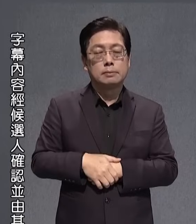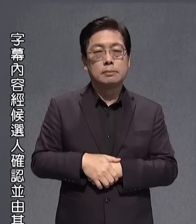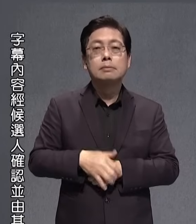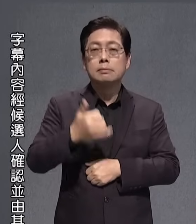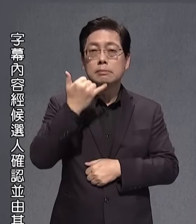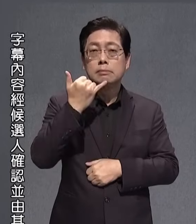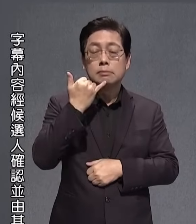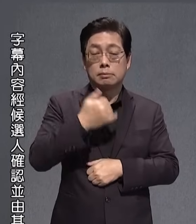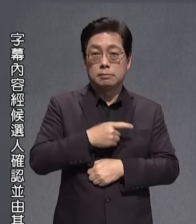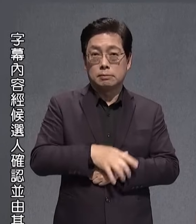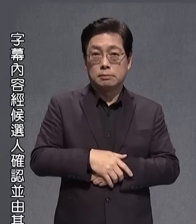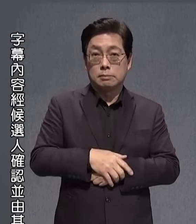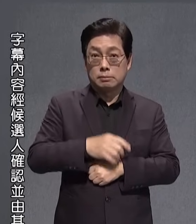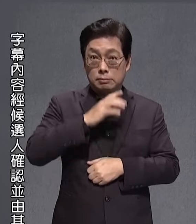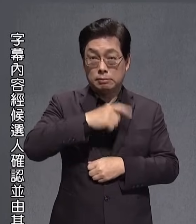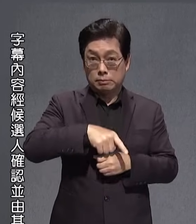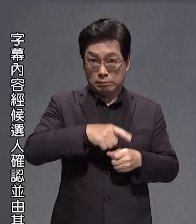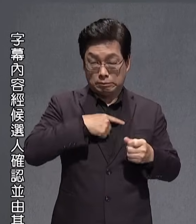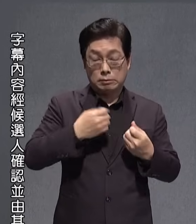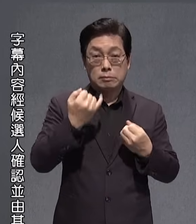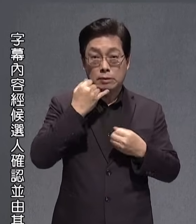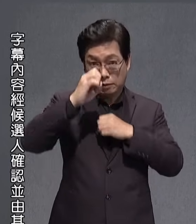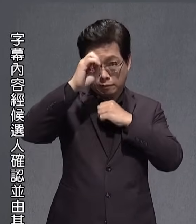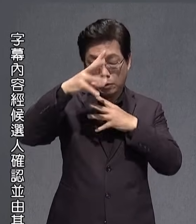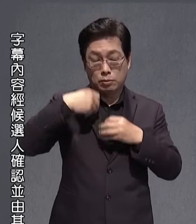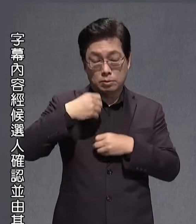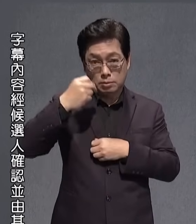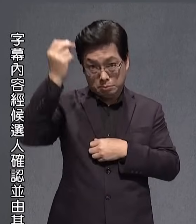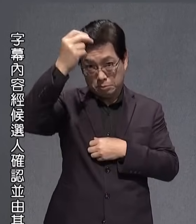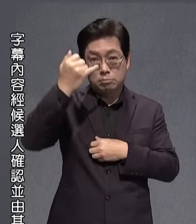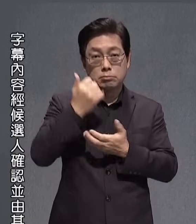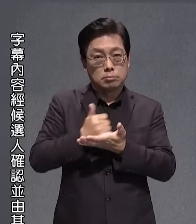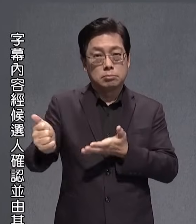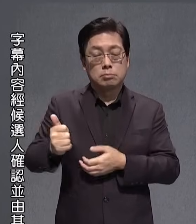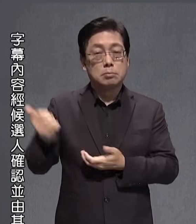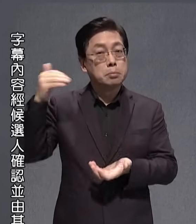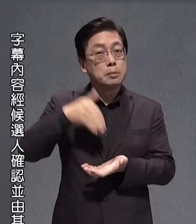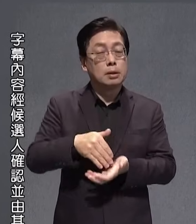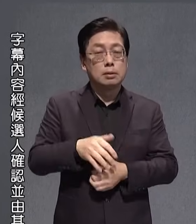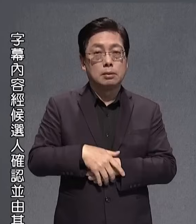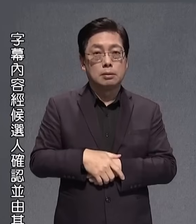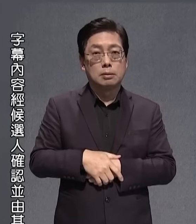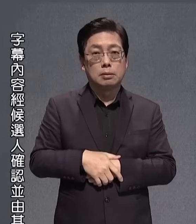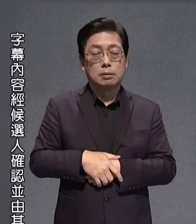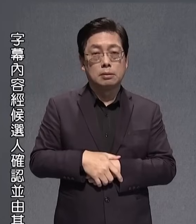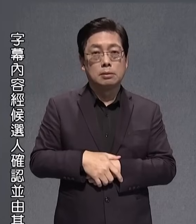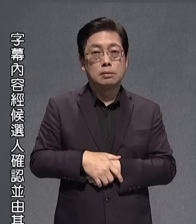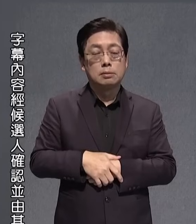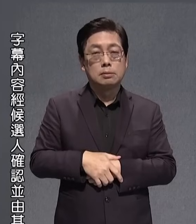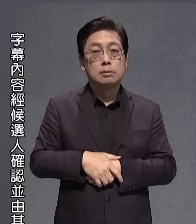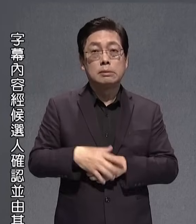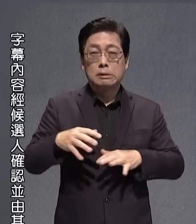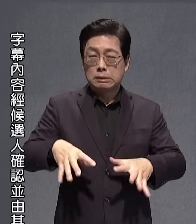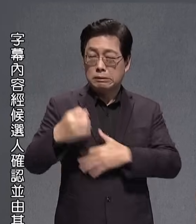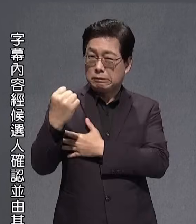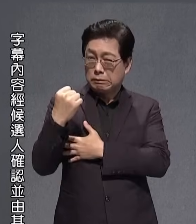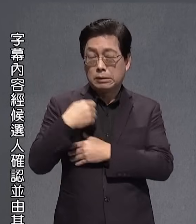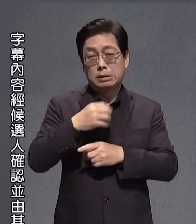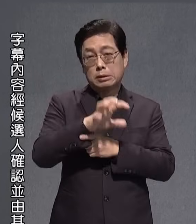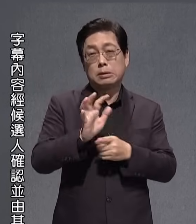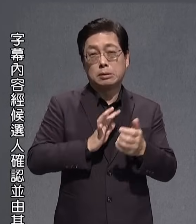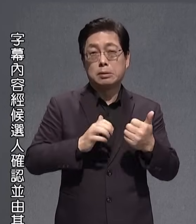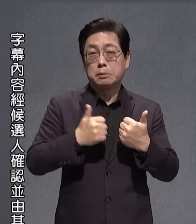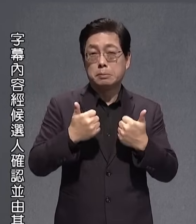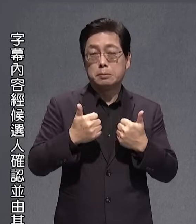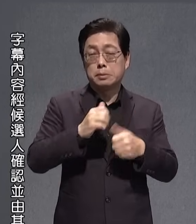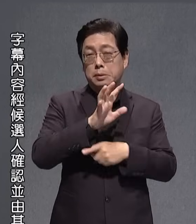因对台湾的往来协调会当进口嘛，啊，结果嘞，人地方政府变啊，啊，恁农业部长陈吉